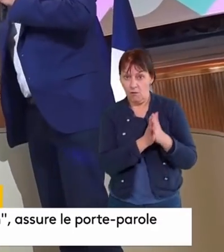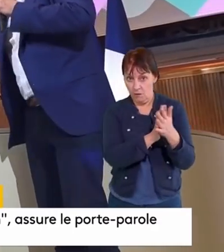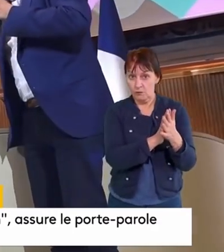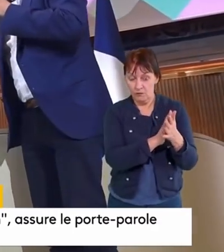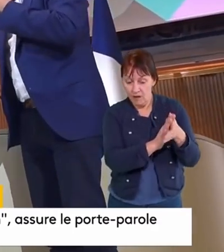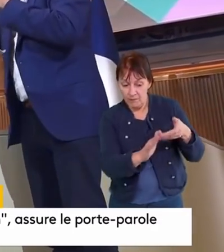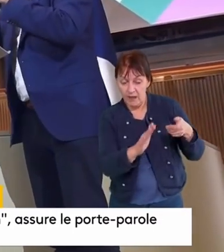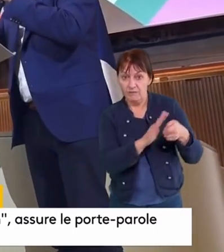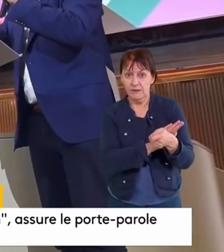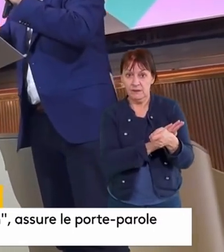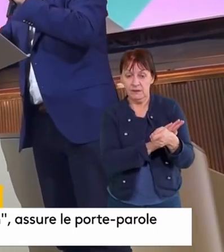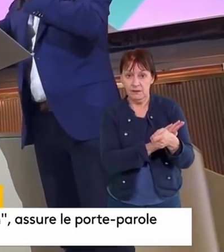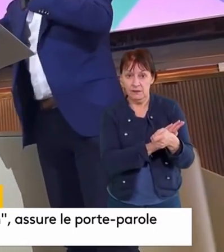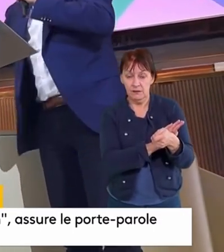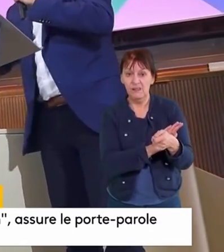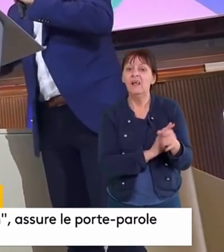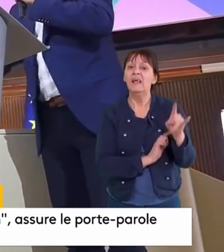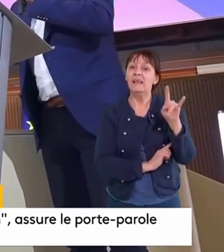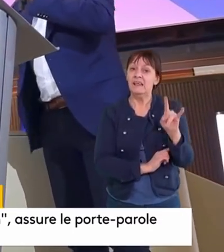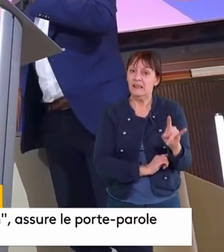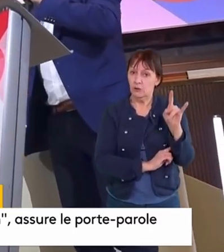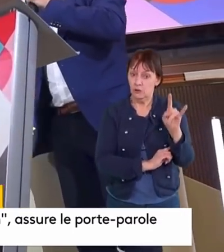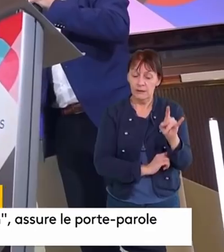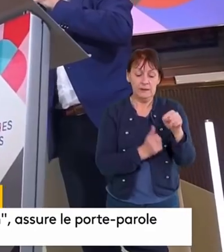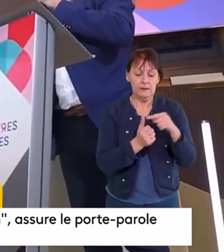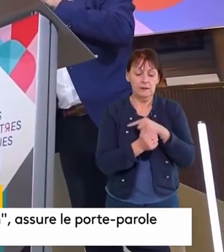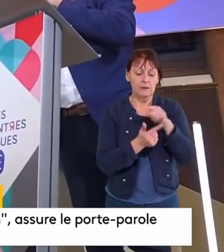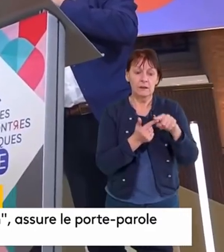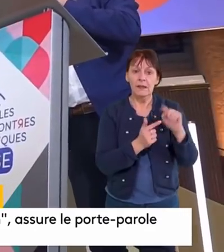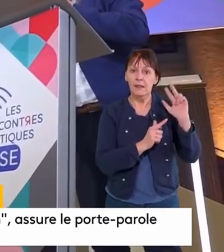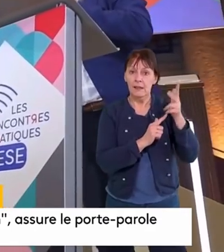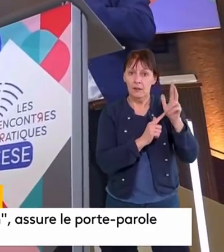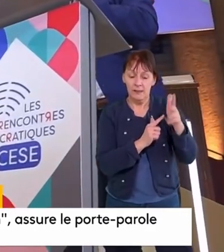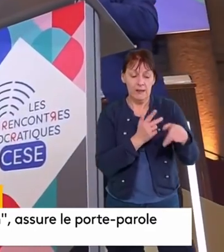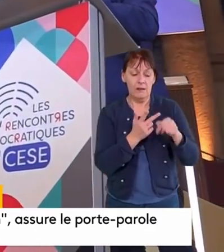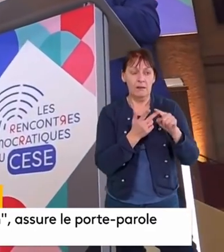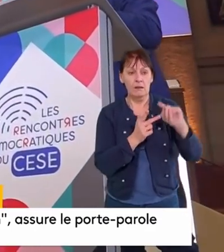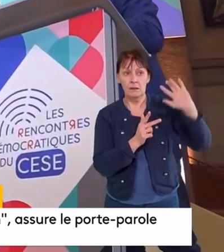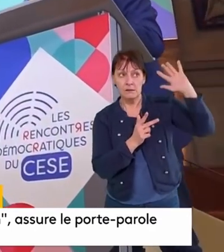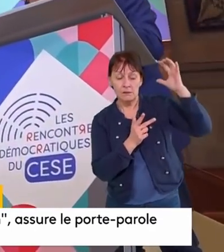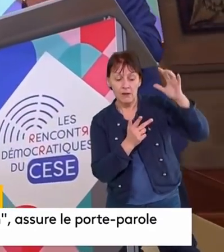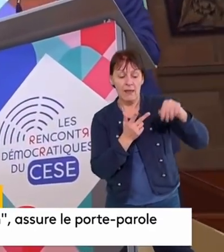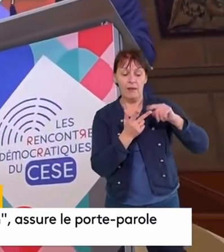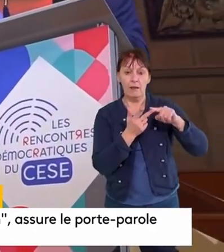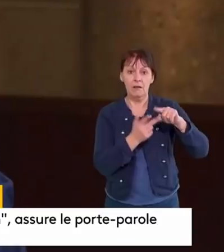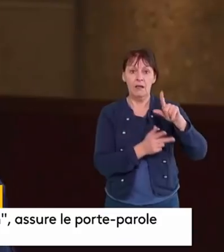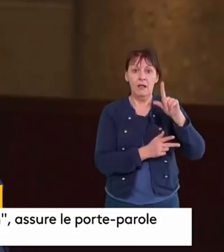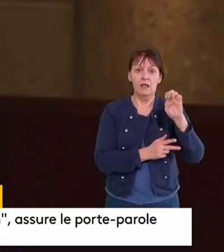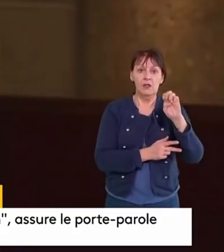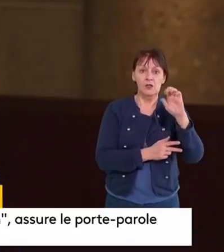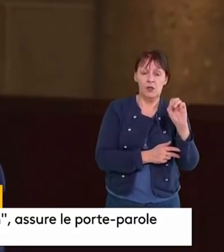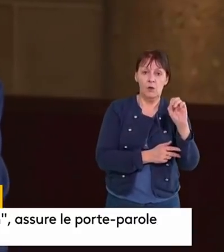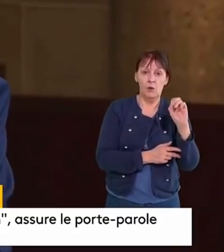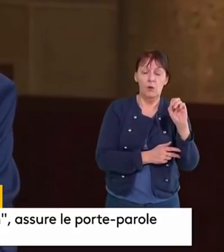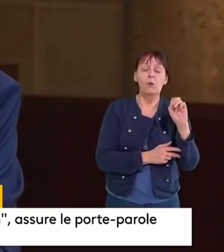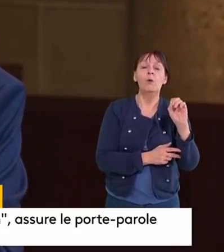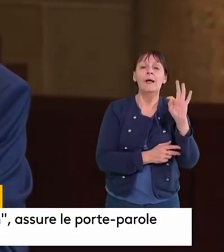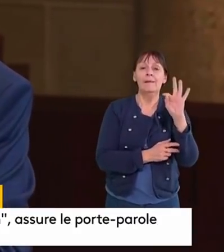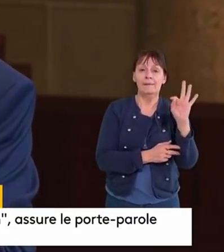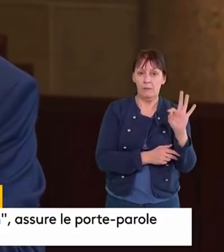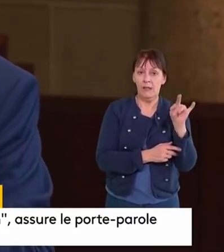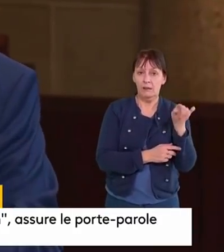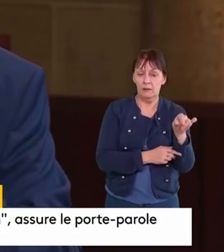c'est essentiellement de l'hydraulique, mais c'est aussi de l'éolien, du solaire, de la géothermie. Quelle proportion ? Et nous devrons... Quelle